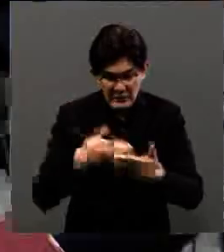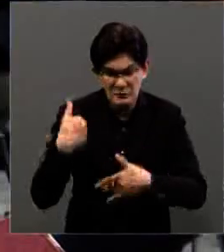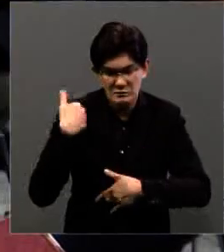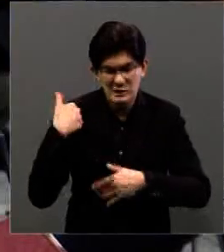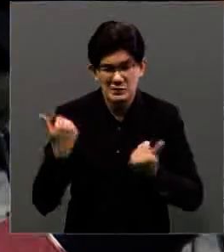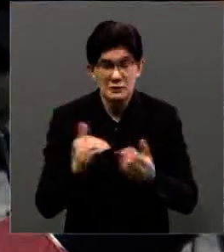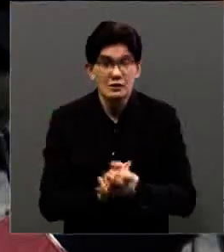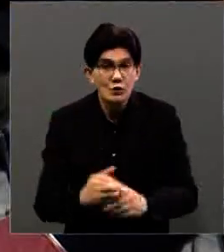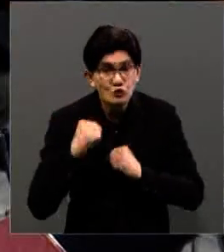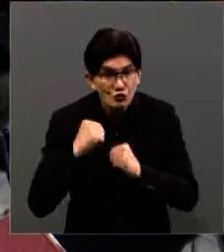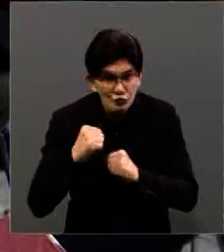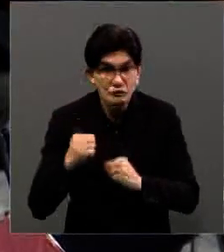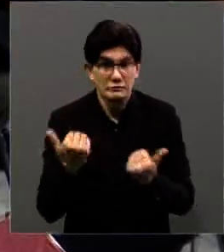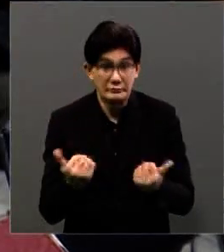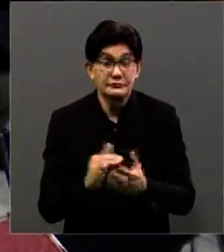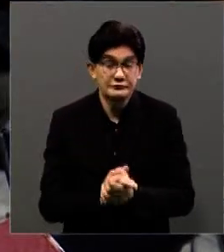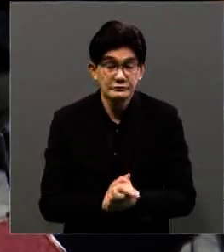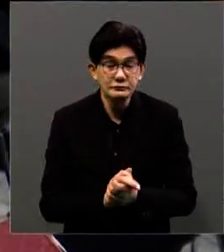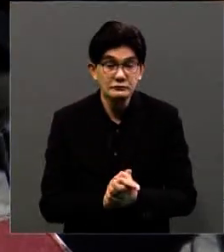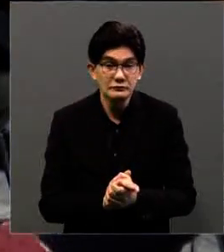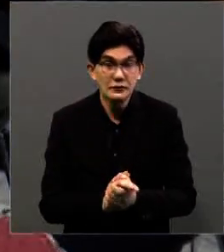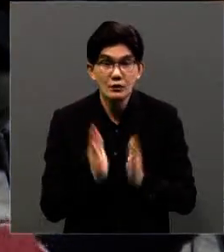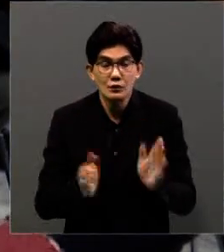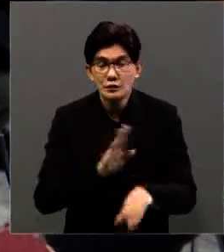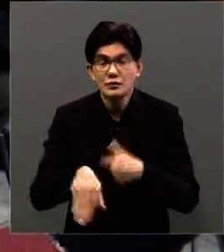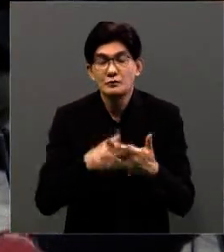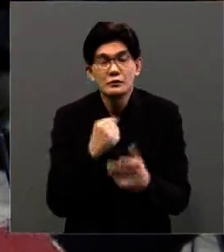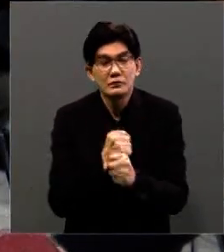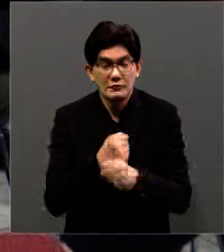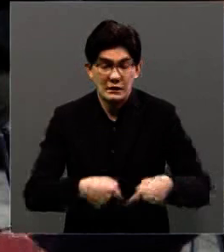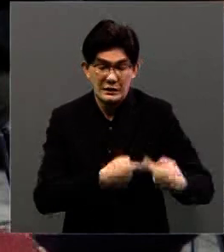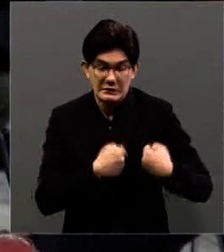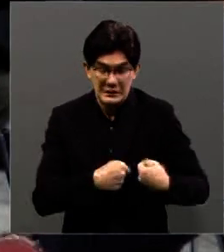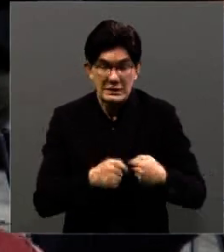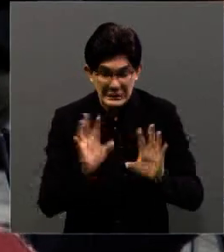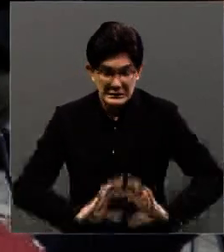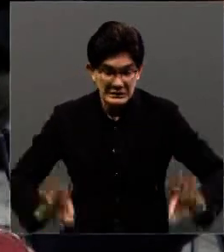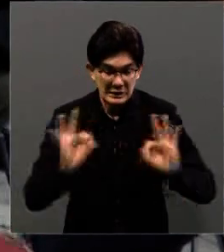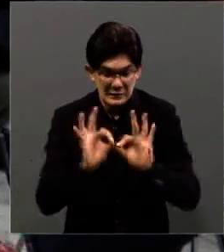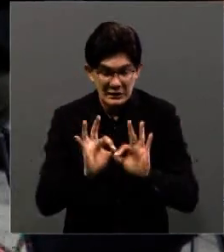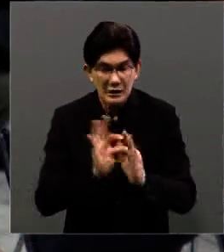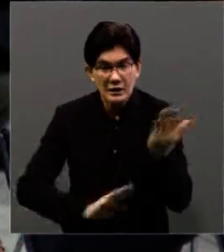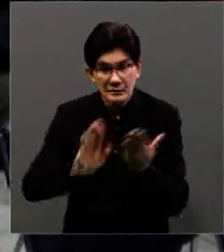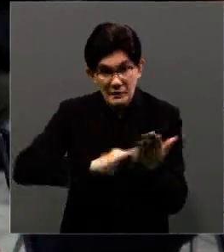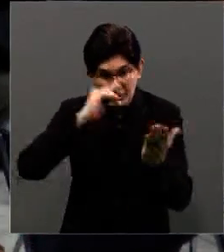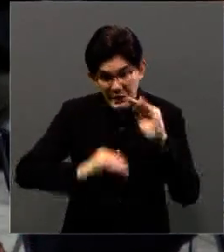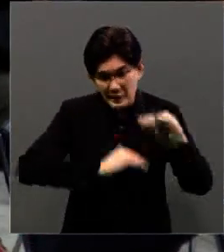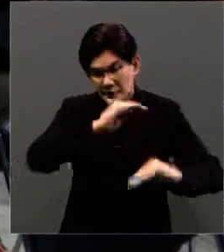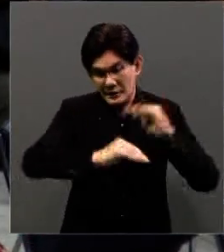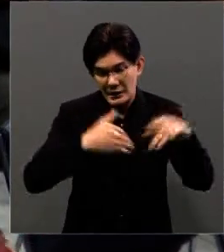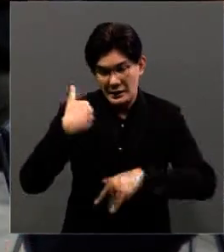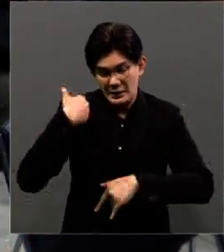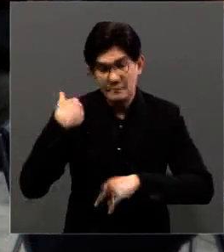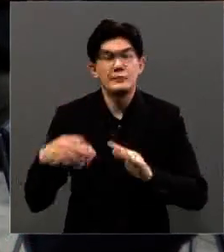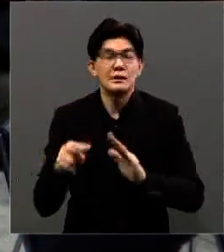ระสำคัญที่ต่อสู้มาถึงปัจจุบันเพราะส่งคนทำงานทุกคนถือเป็นหัวใจสำคัญของการขับเคลื่อนประเทศโดยเป็นส่วนหนึ่ง